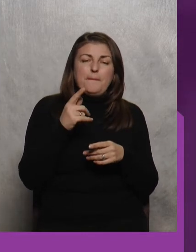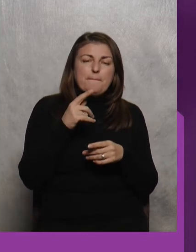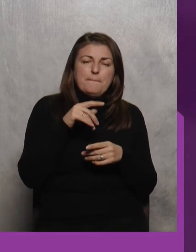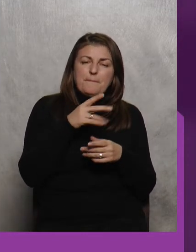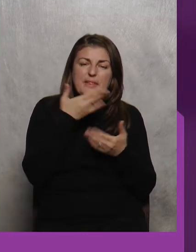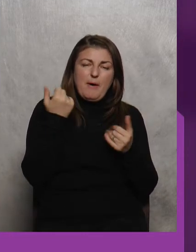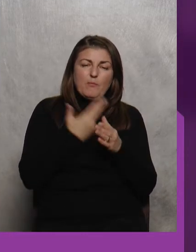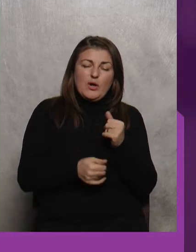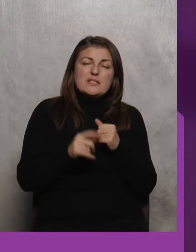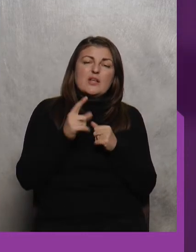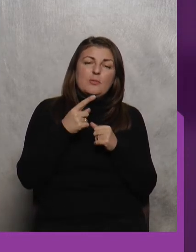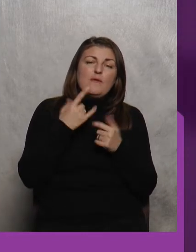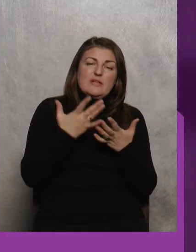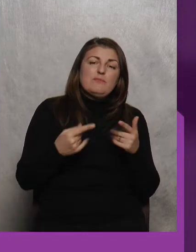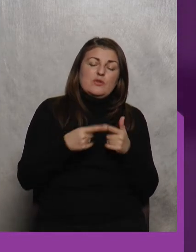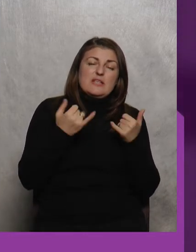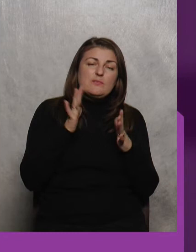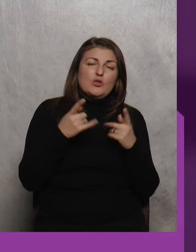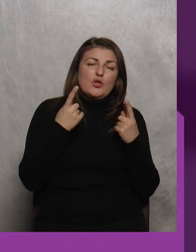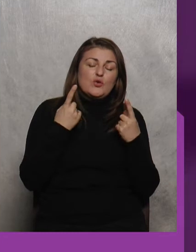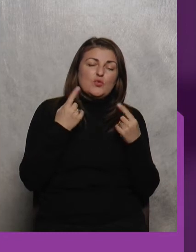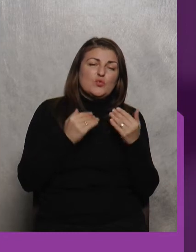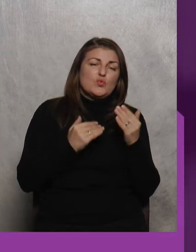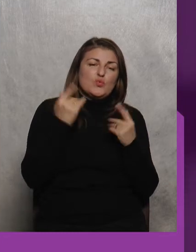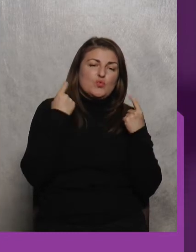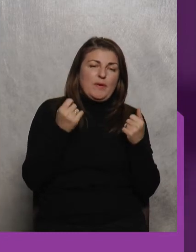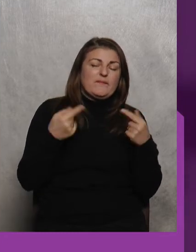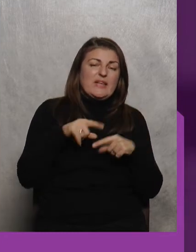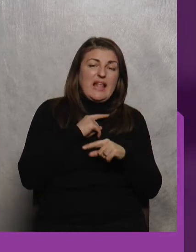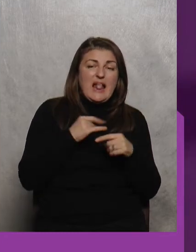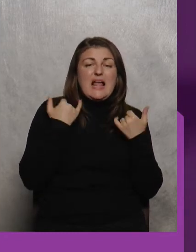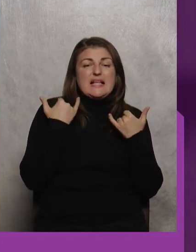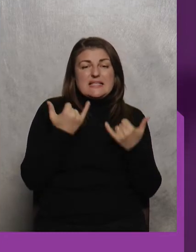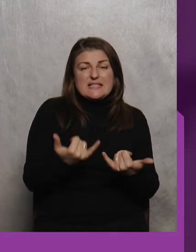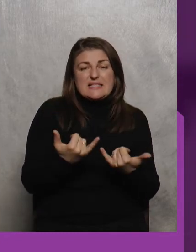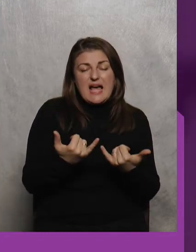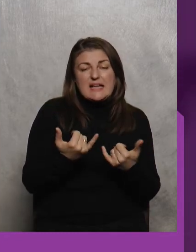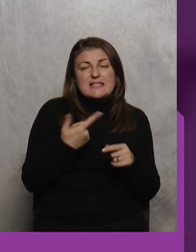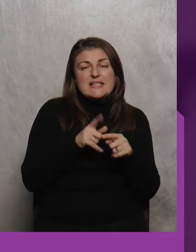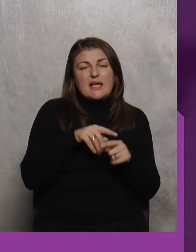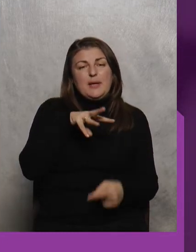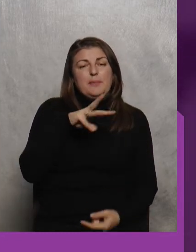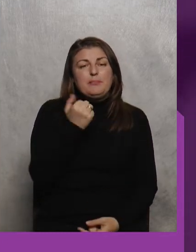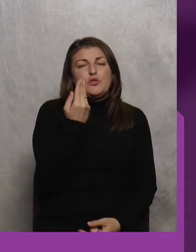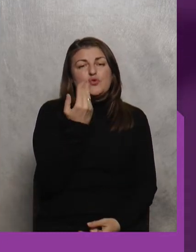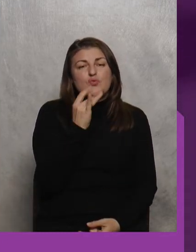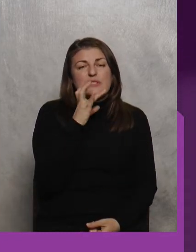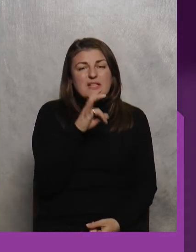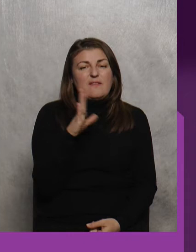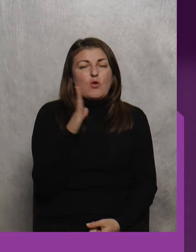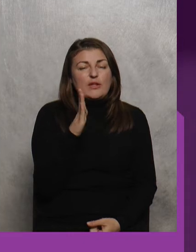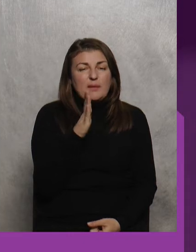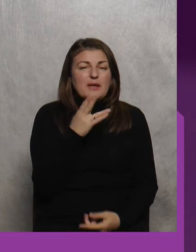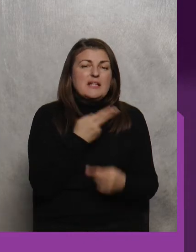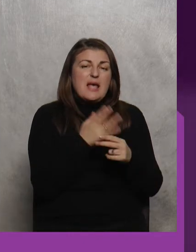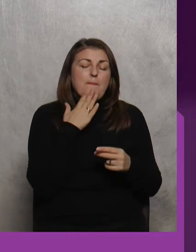І відповідно, зараз буде суперфінал. На даному, даний, це Мішустін Володимир, це